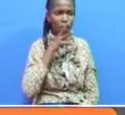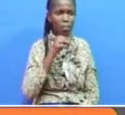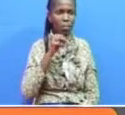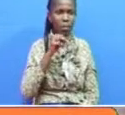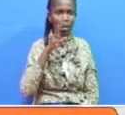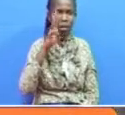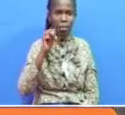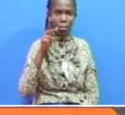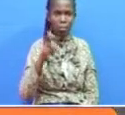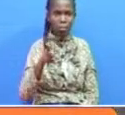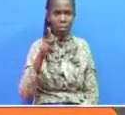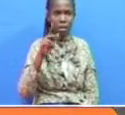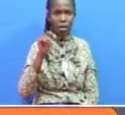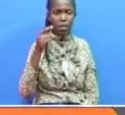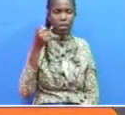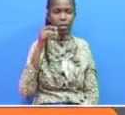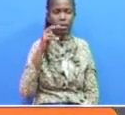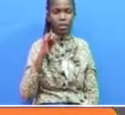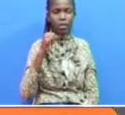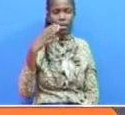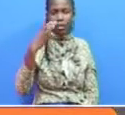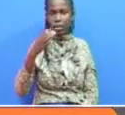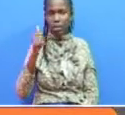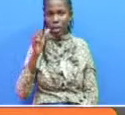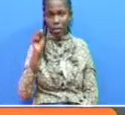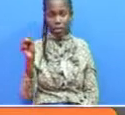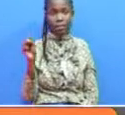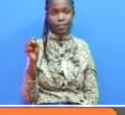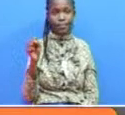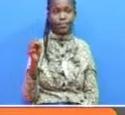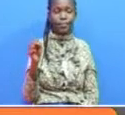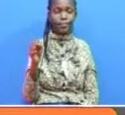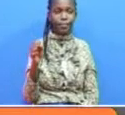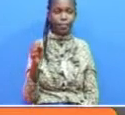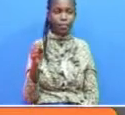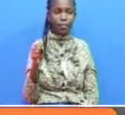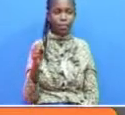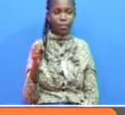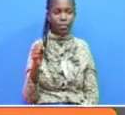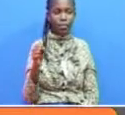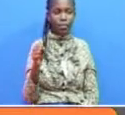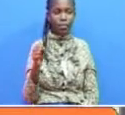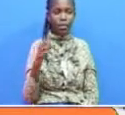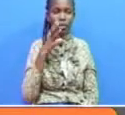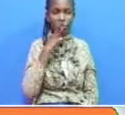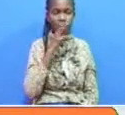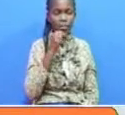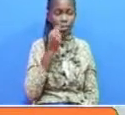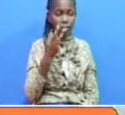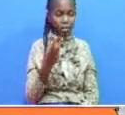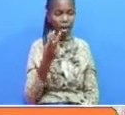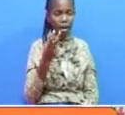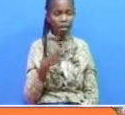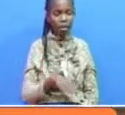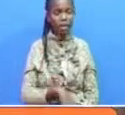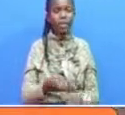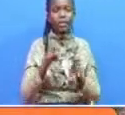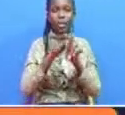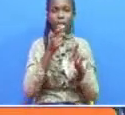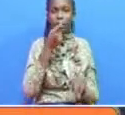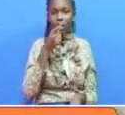kadhiani. Amekuwa CAS. Na tumeona ushubabu wake. Na kwa kuwa ya